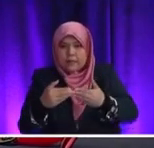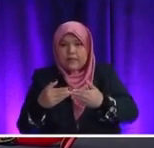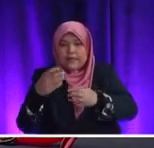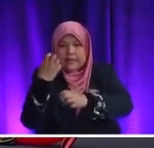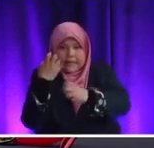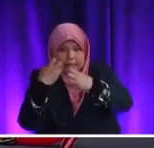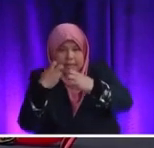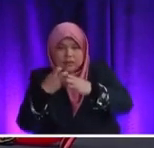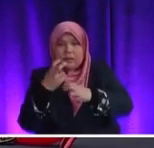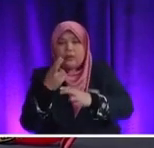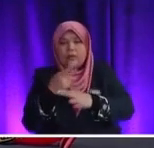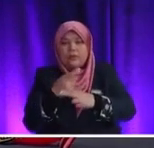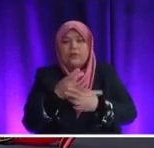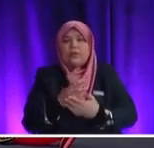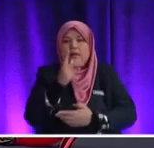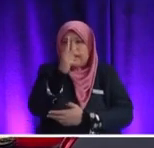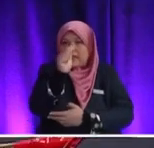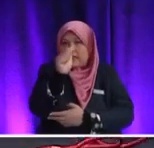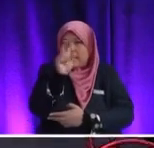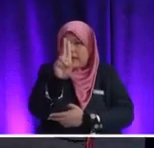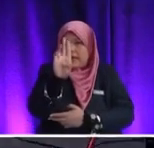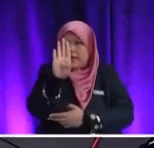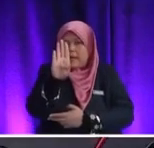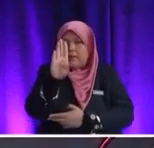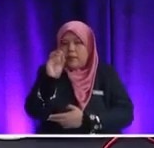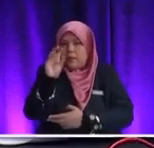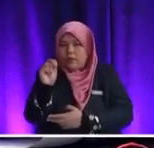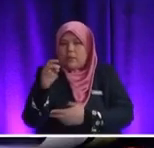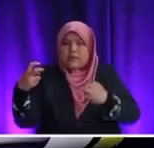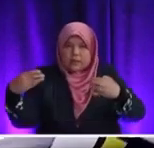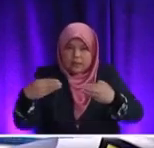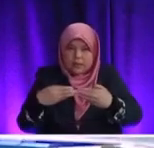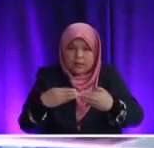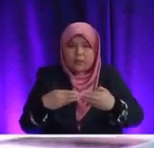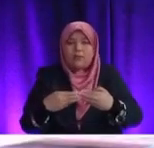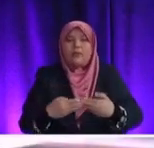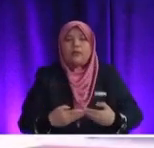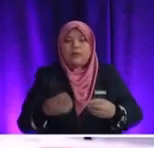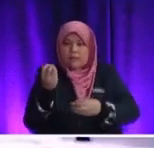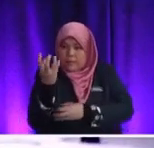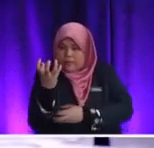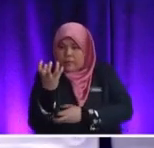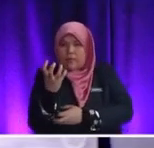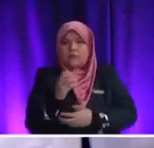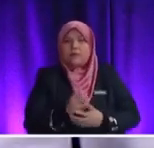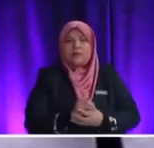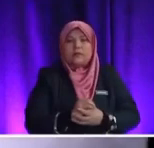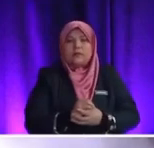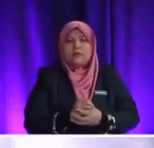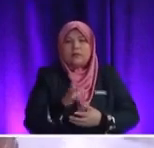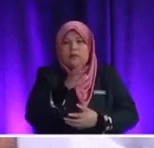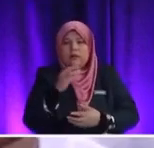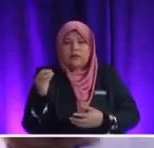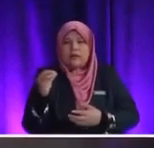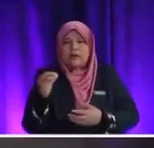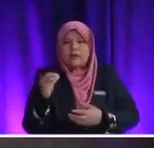yaitu letter kabel ah kita kan sambungkan terus game Menthol Oke dan juga emite di sini oke